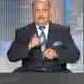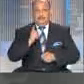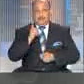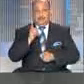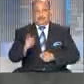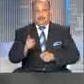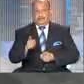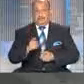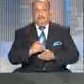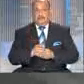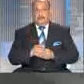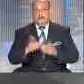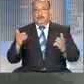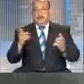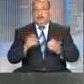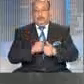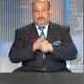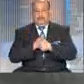تقع في